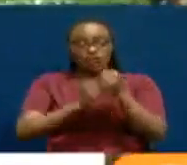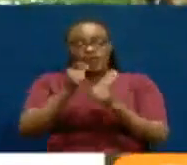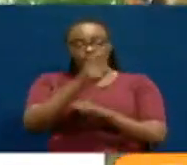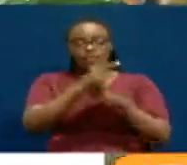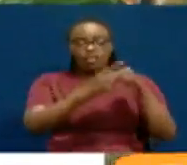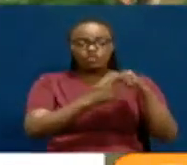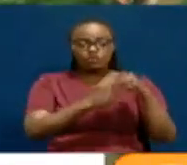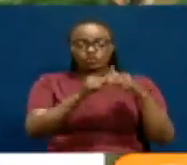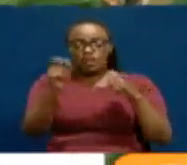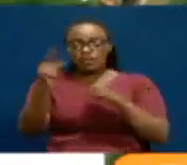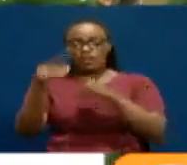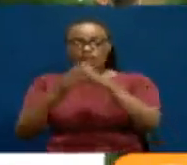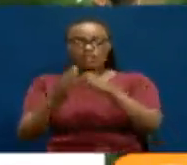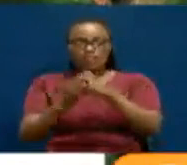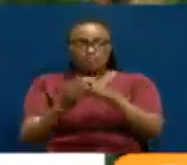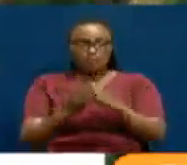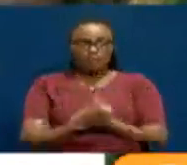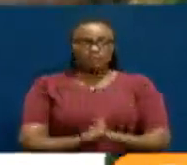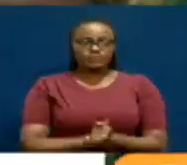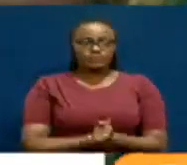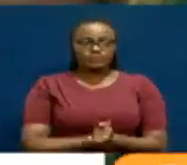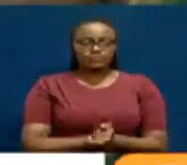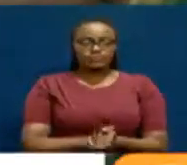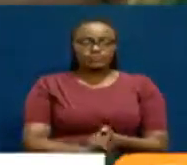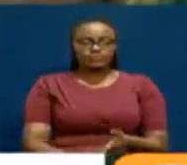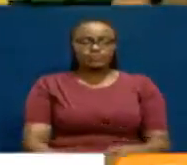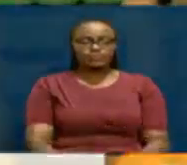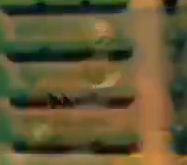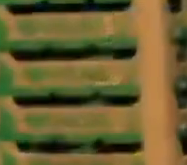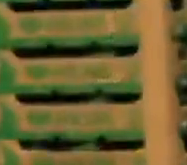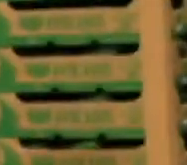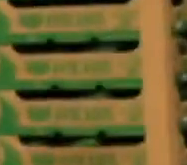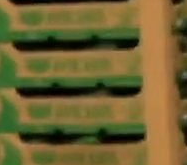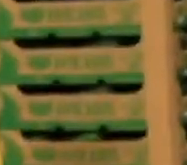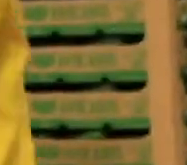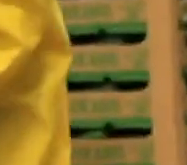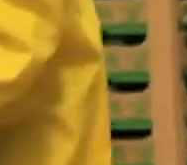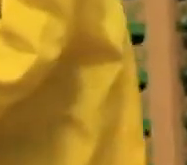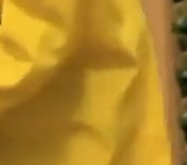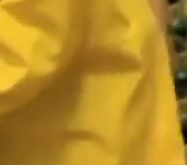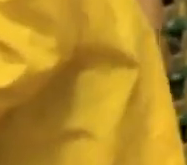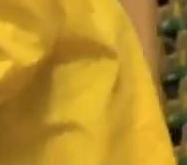Juni na Septemba. Dennis Otieno, Runinga ya Citizen.